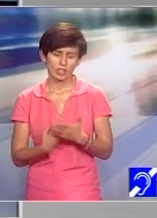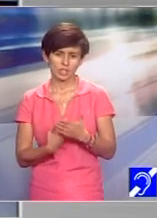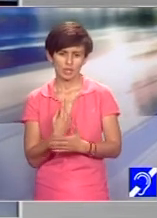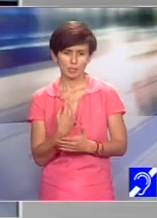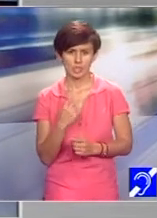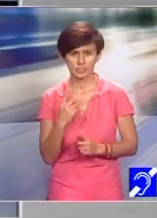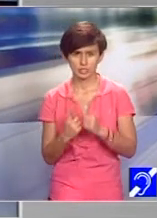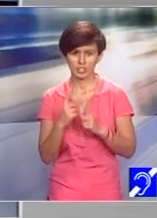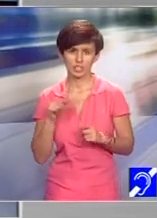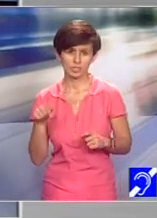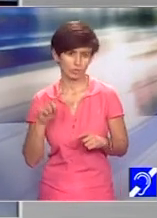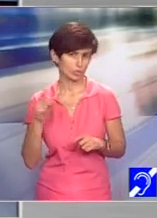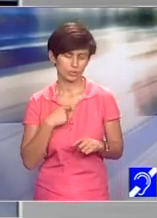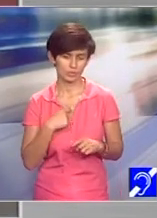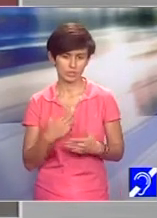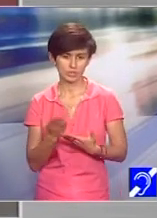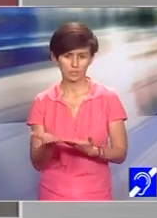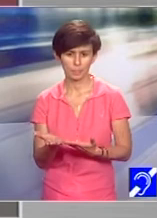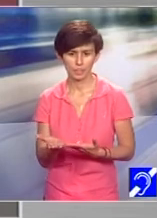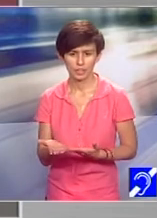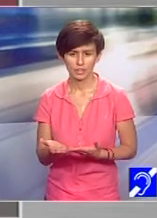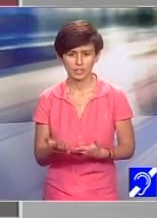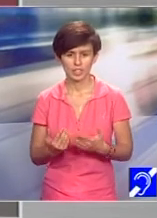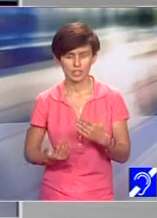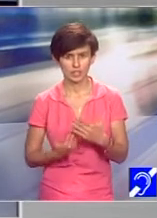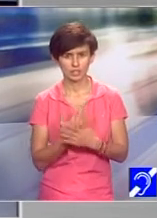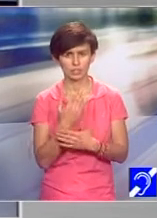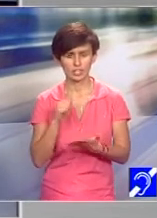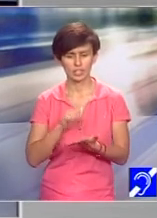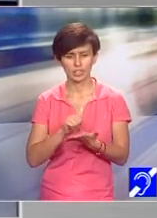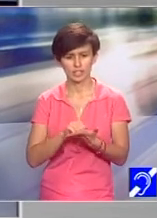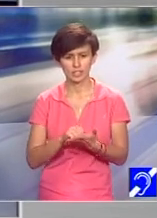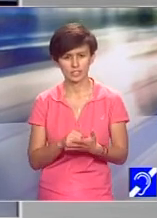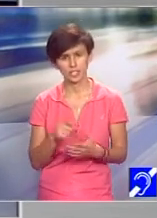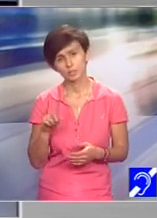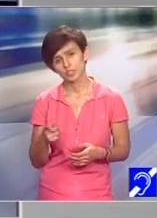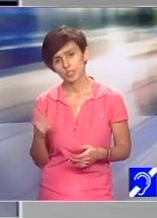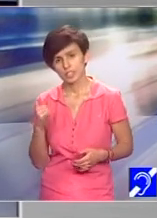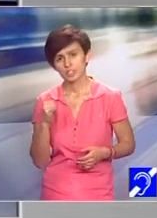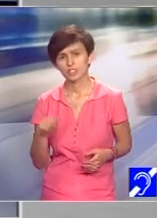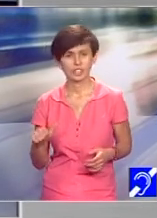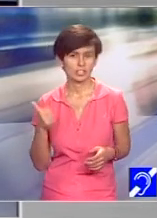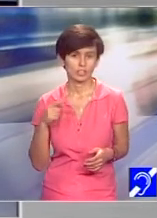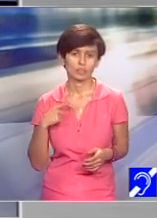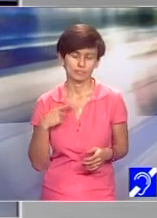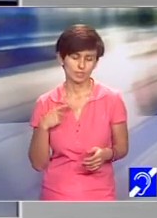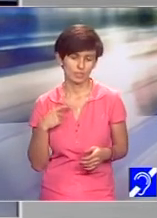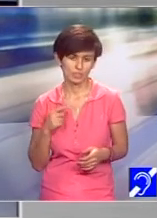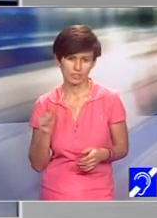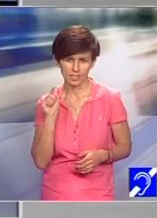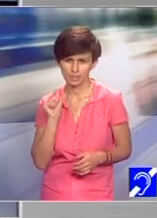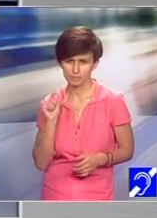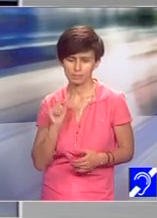noi apariții, oarecum le-ai șansa pierdut să se întoarcă va fi mai mică, e adevărat. Ați surprins exact esența.